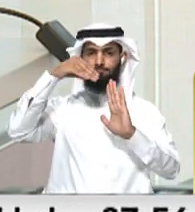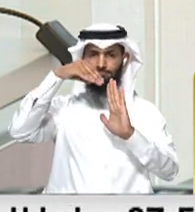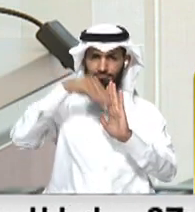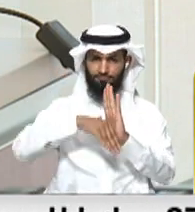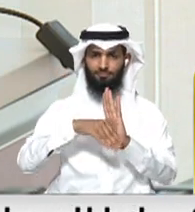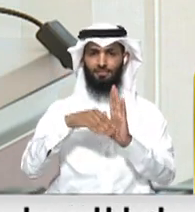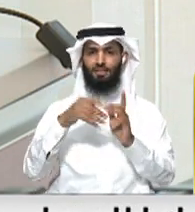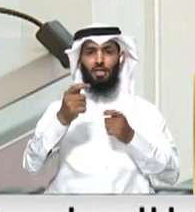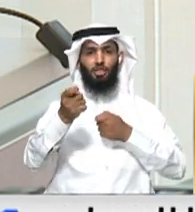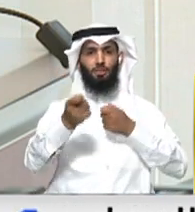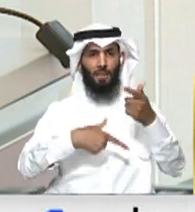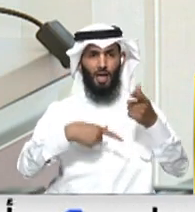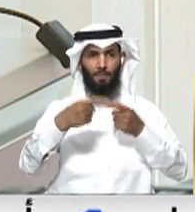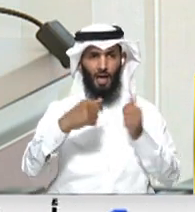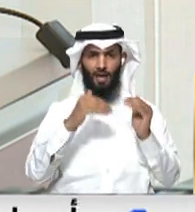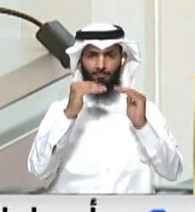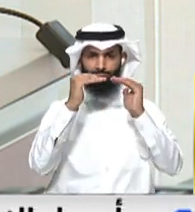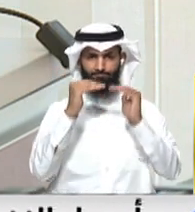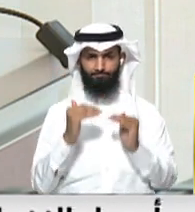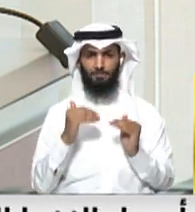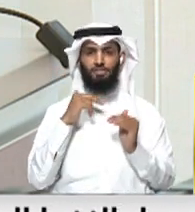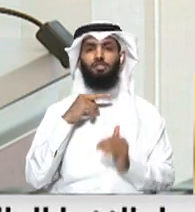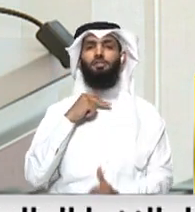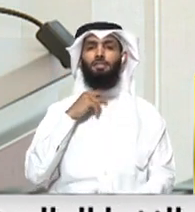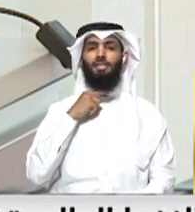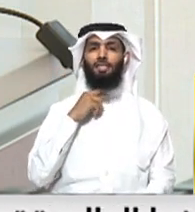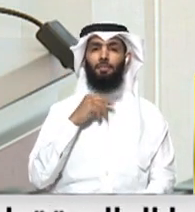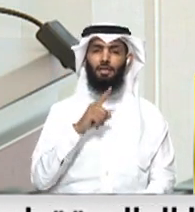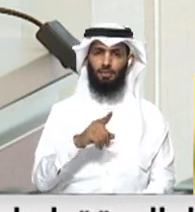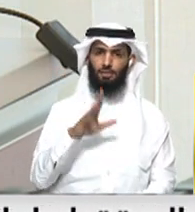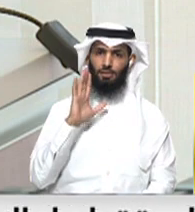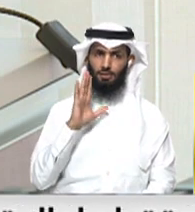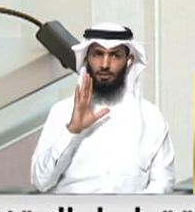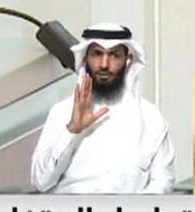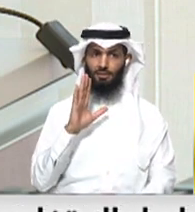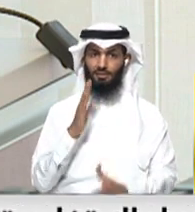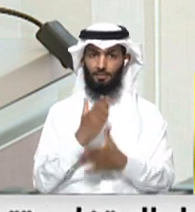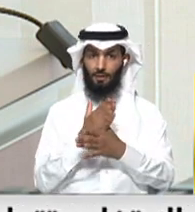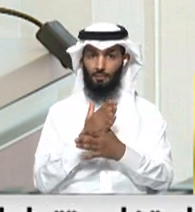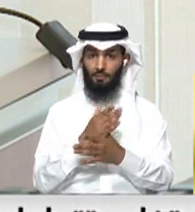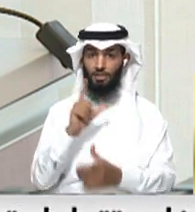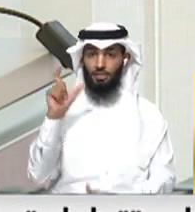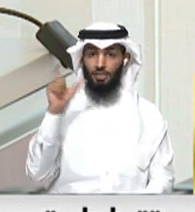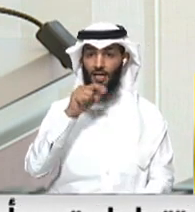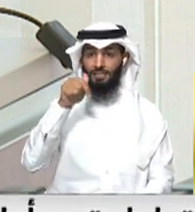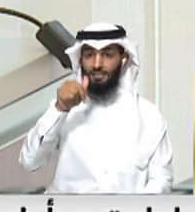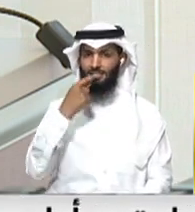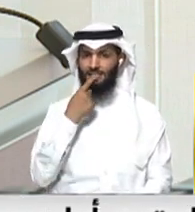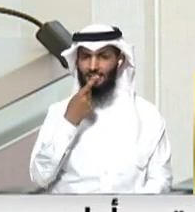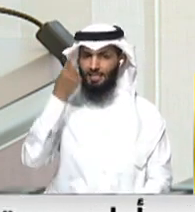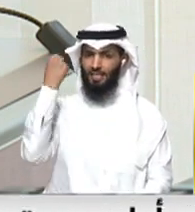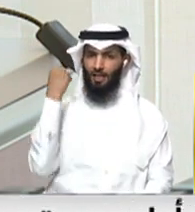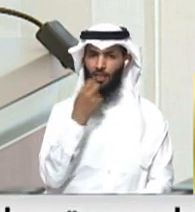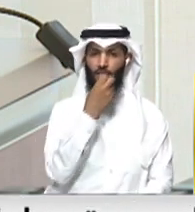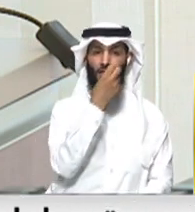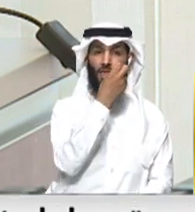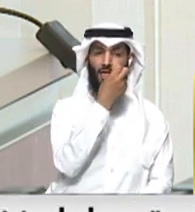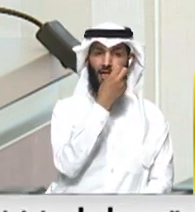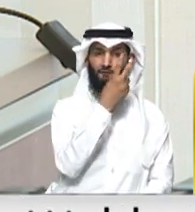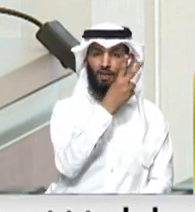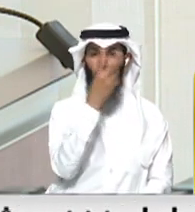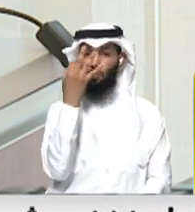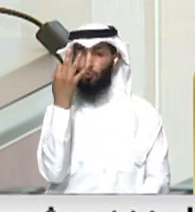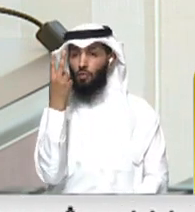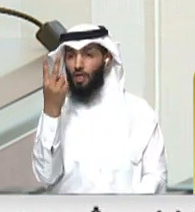في التداولات الكلية. إذا نقارن مع شهر 6/2023 راح نشوف زيادة 10%، اللي